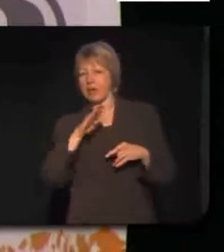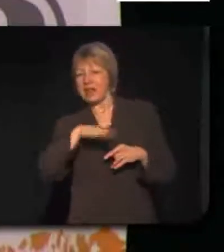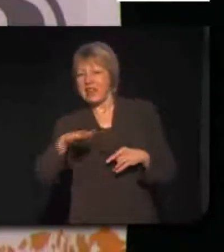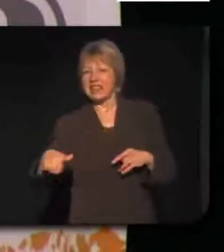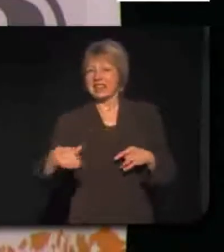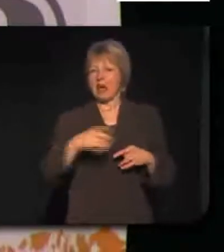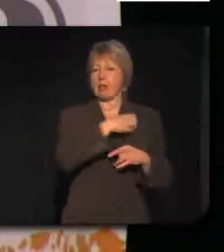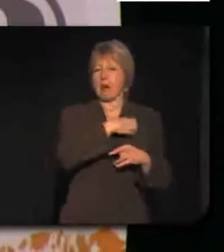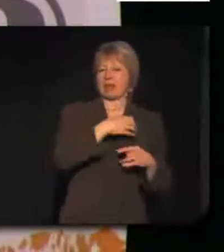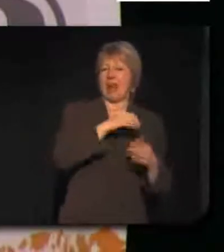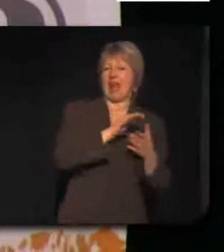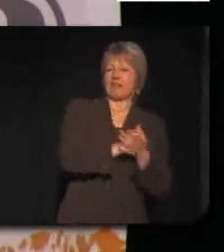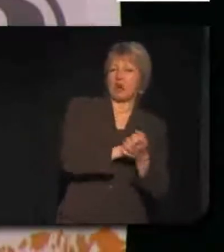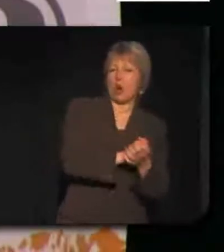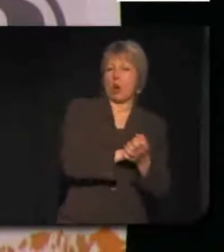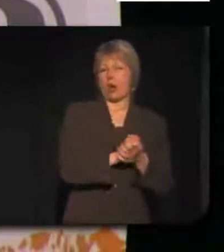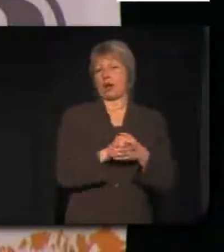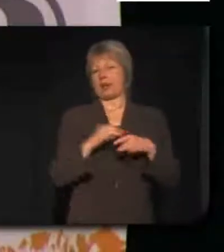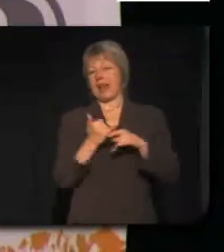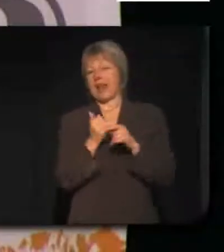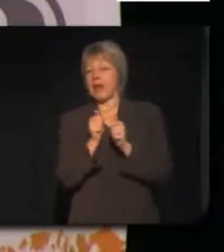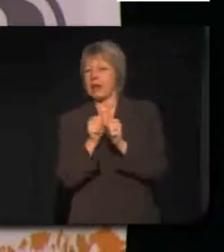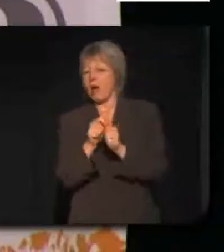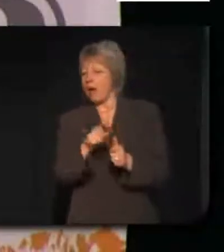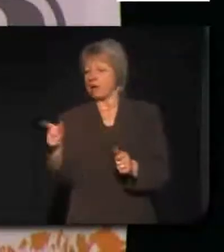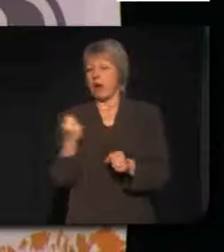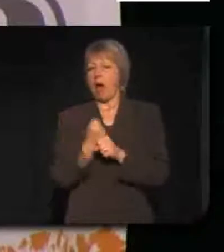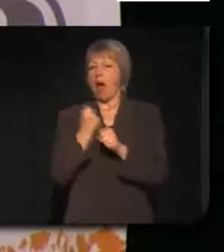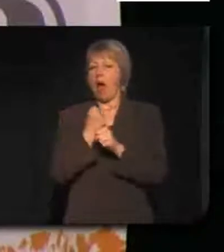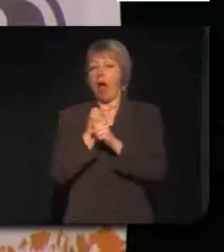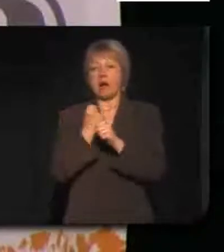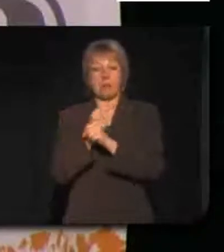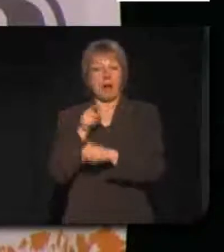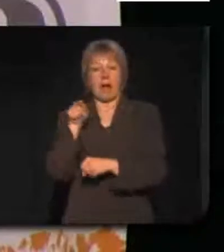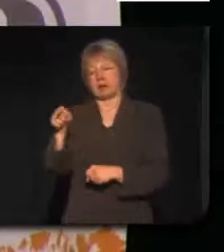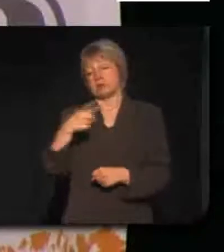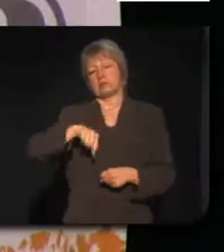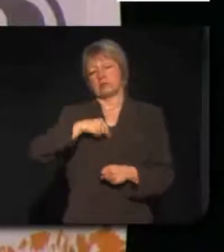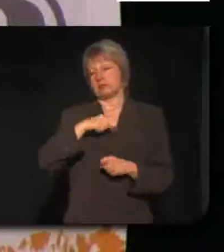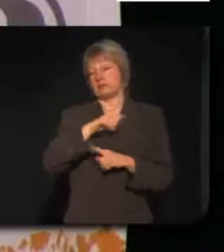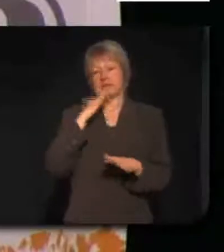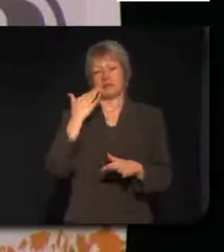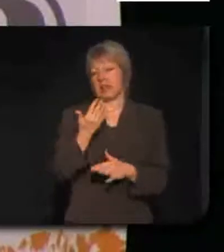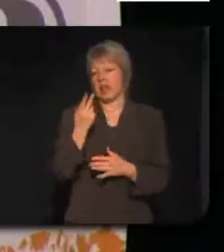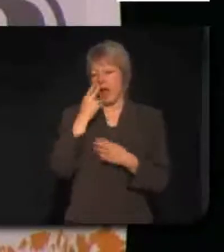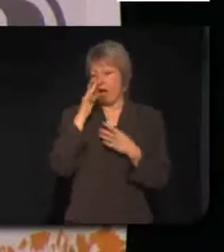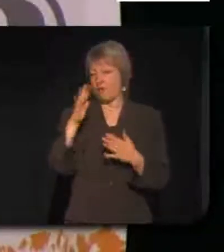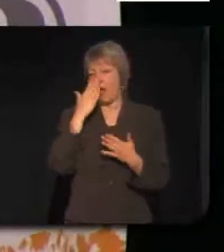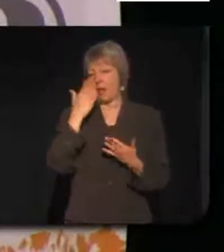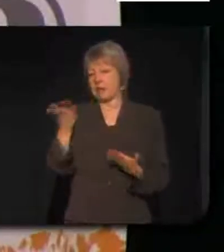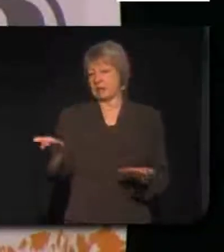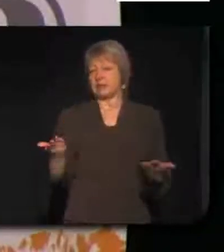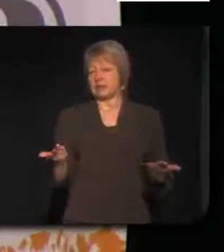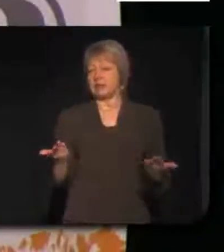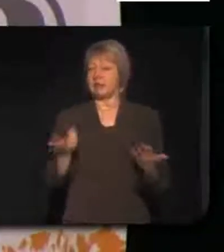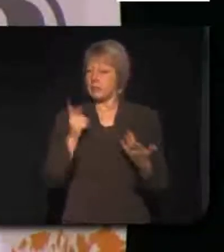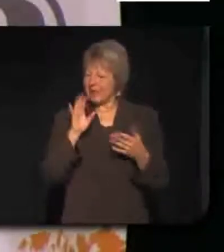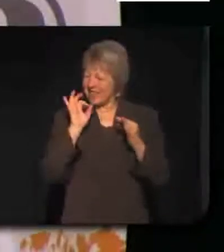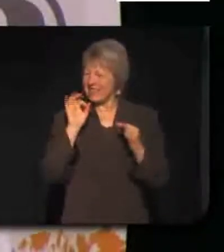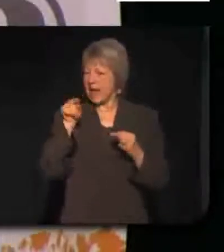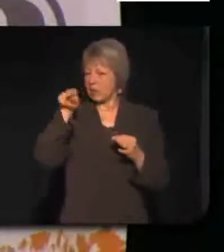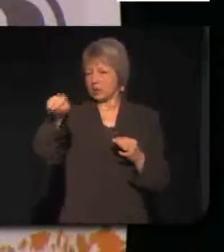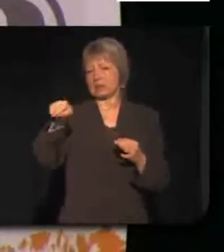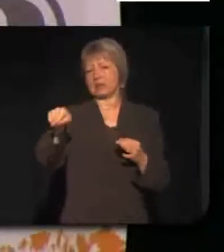Parteifreunde und Ehegatten tätig sind es ist uns nicht viel aufgefallen nicht viel aber genau dieses